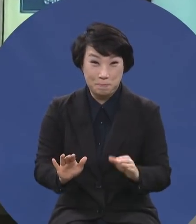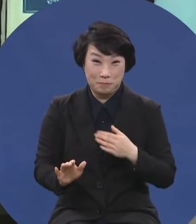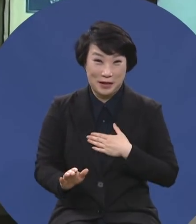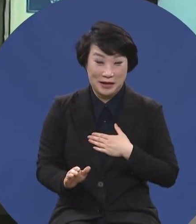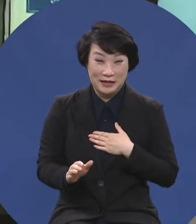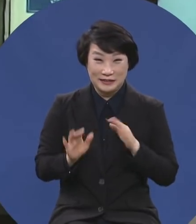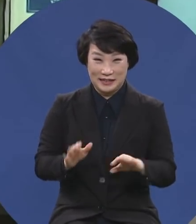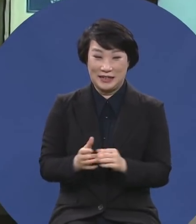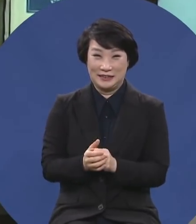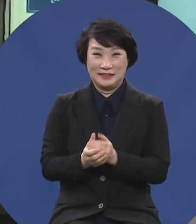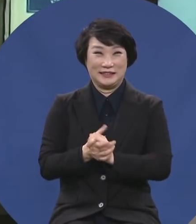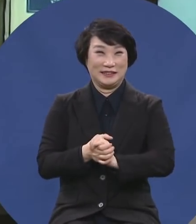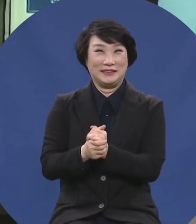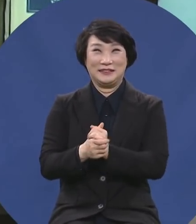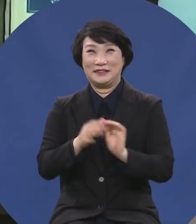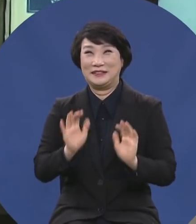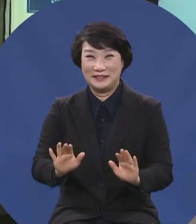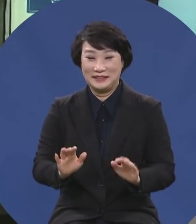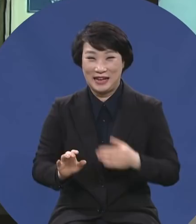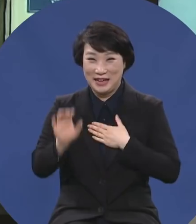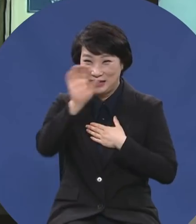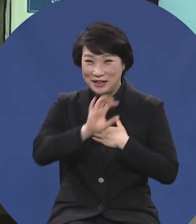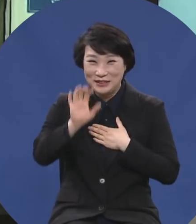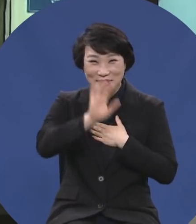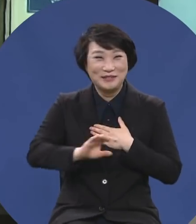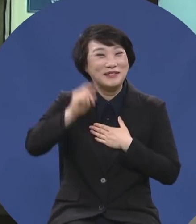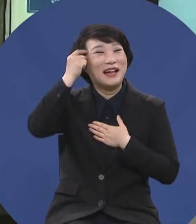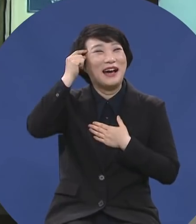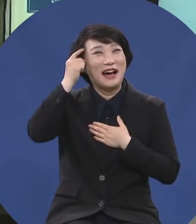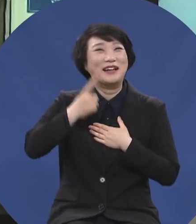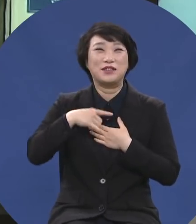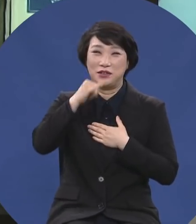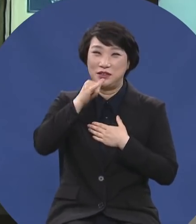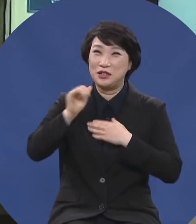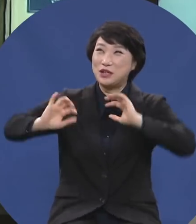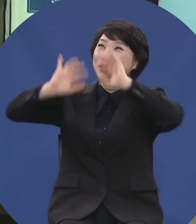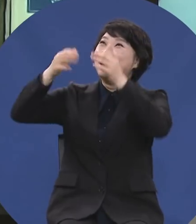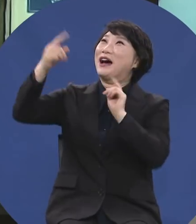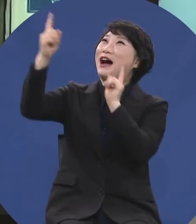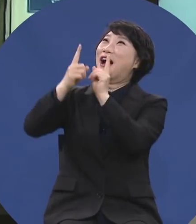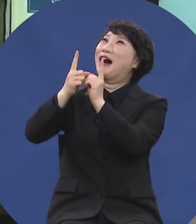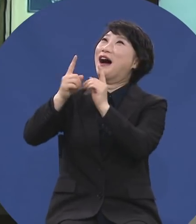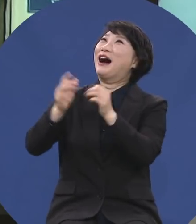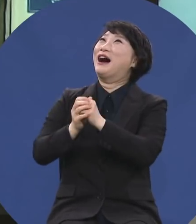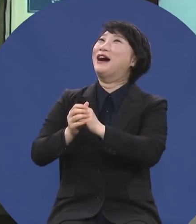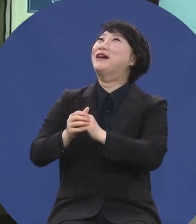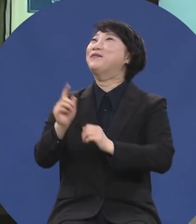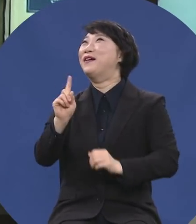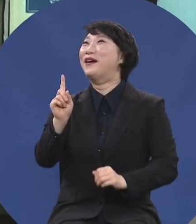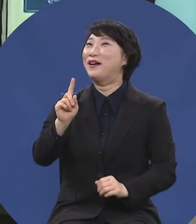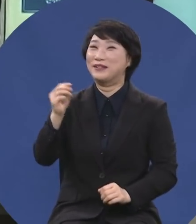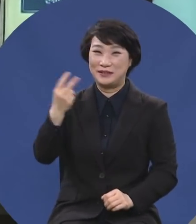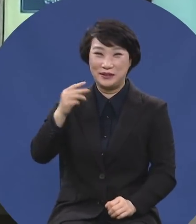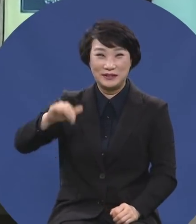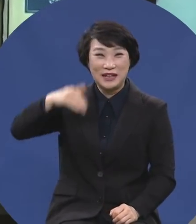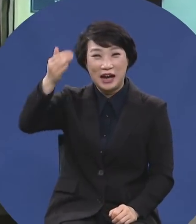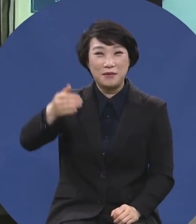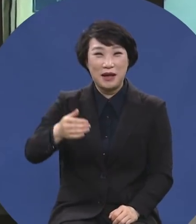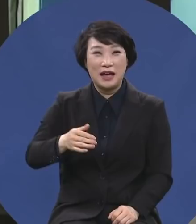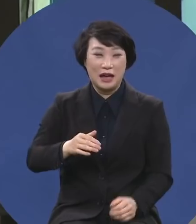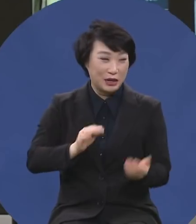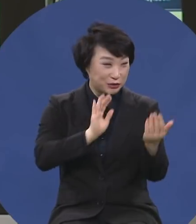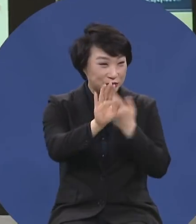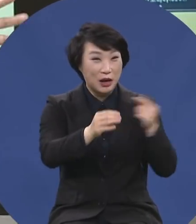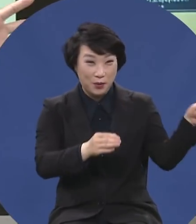예비적으로 아주 제가 예행 연습을 한번 해봤습니다. 천국 가면 어떻게 그들을 만날 것인가. 그리고 그 다음에 뒤따라오는